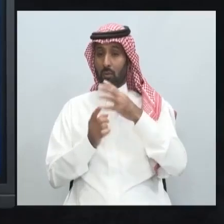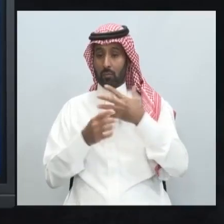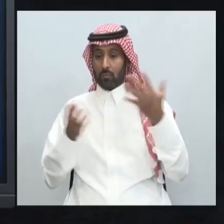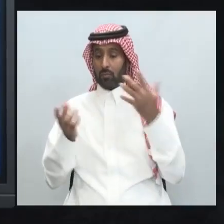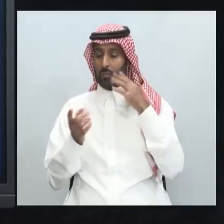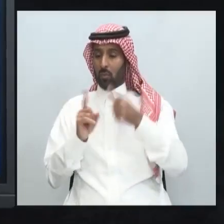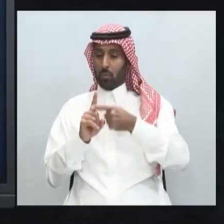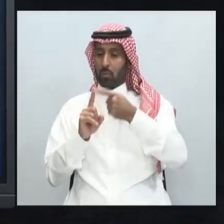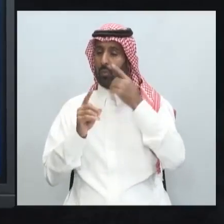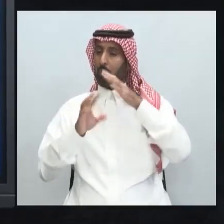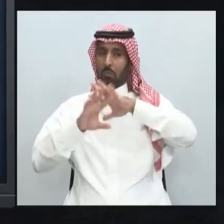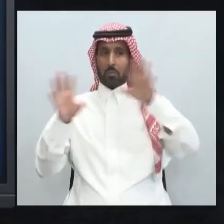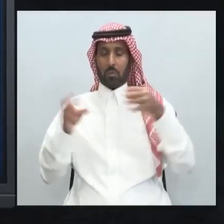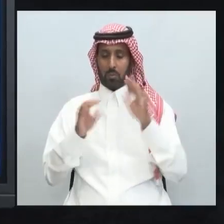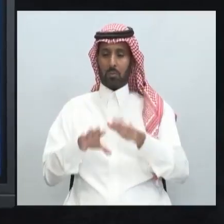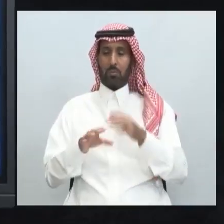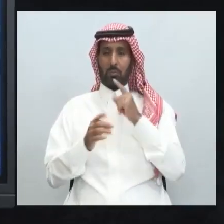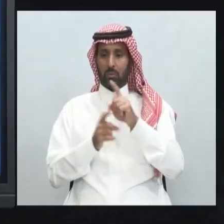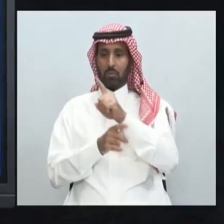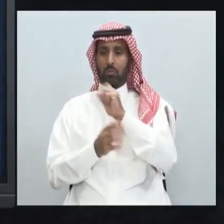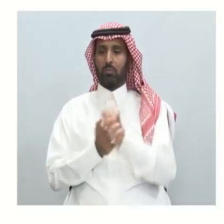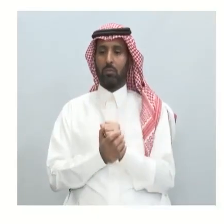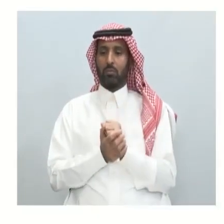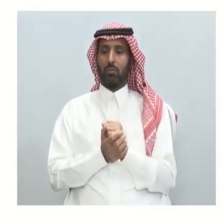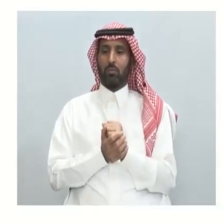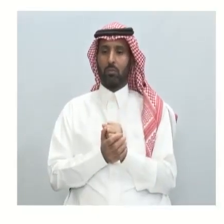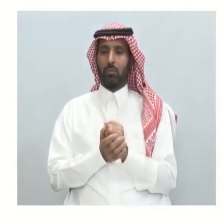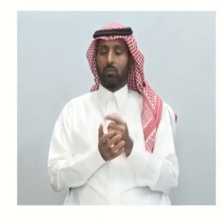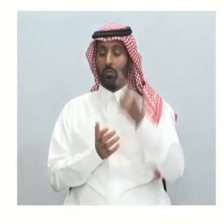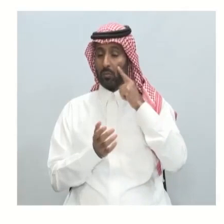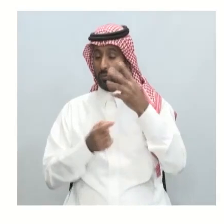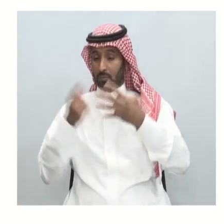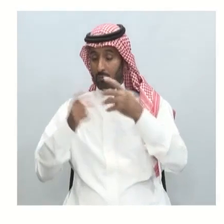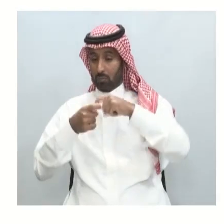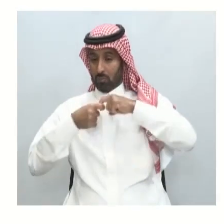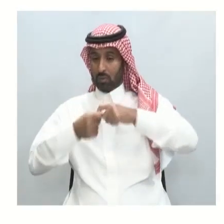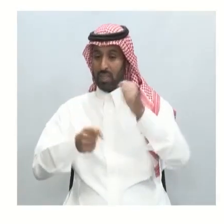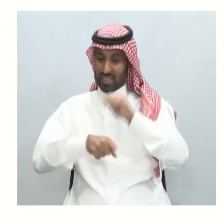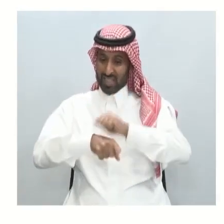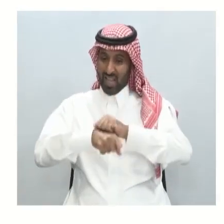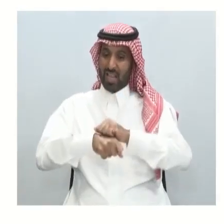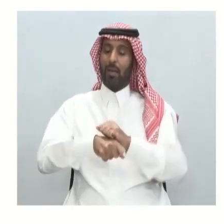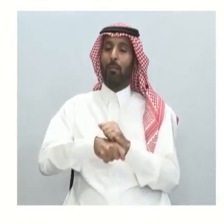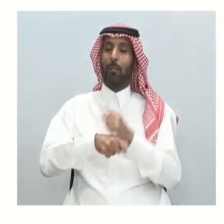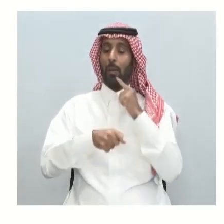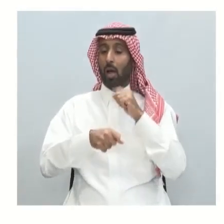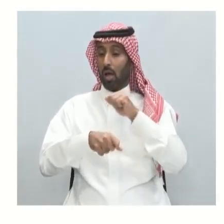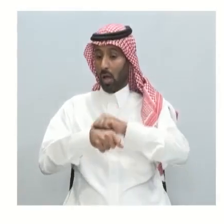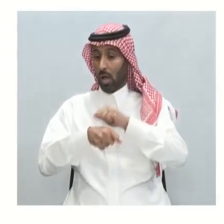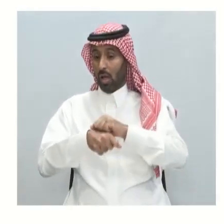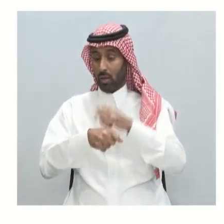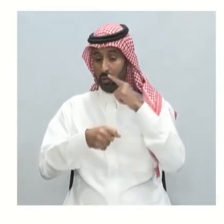حراره الغرفه موجوده على الحاله الغازيه ايضا من خواص المركبات التساهميه الصلابه كثير من المركبات